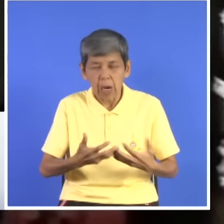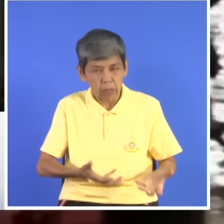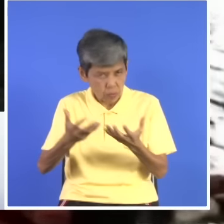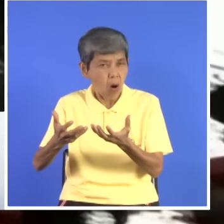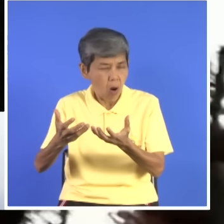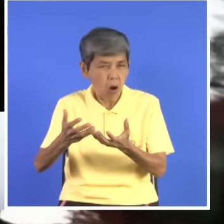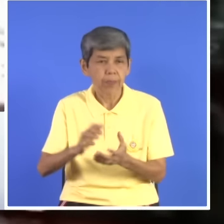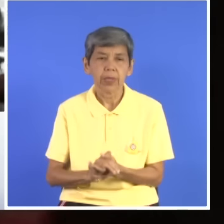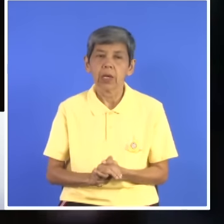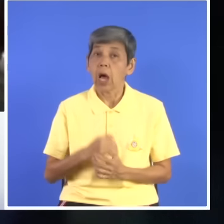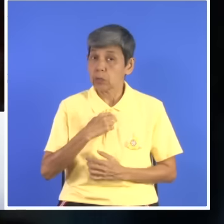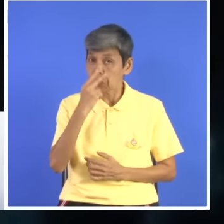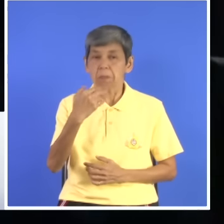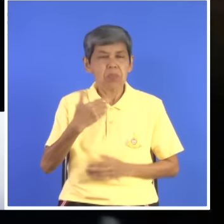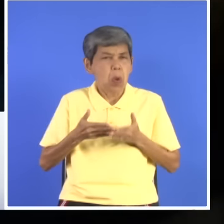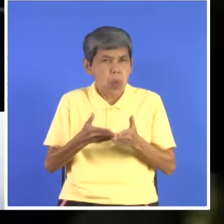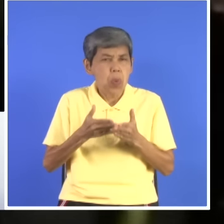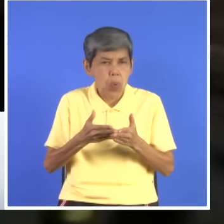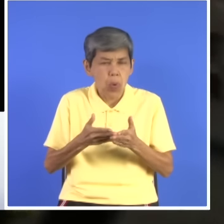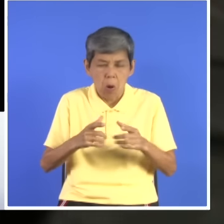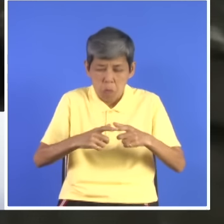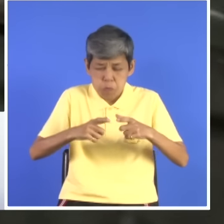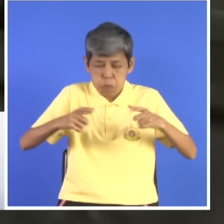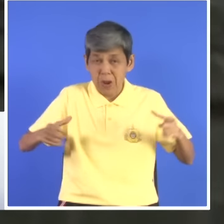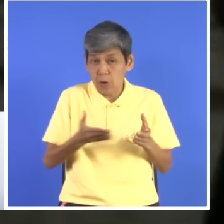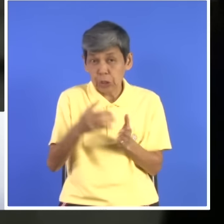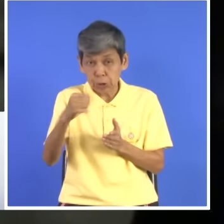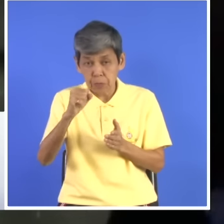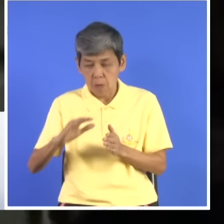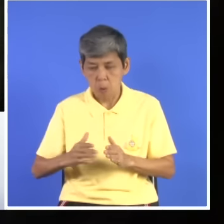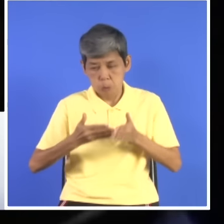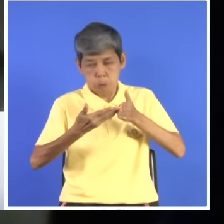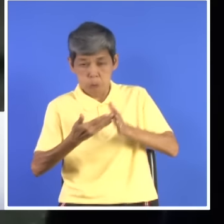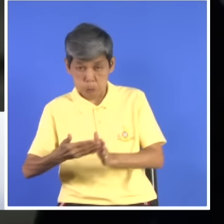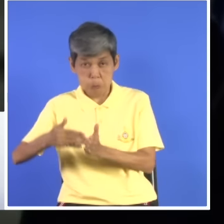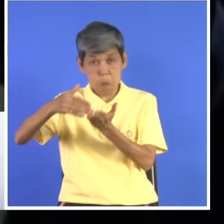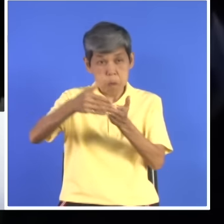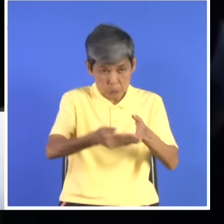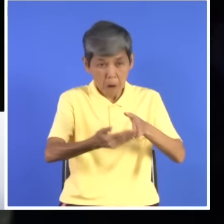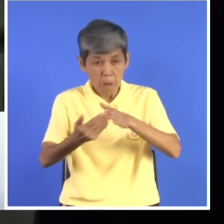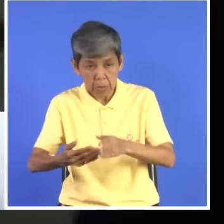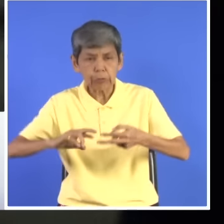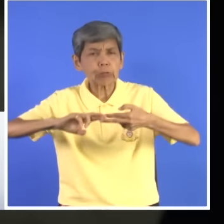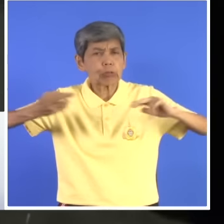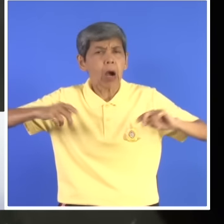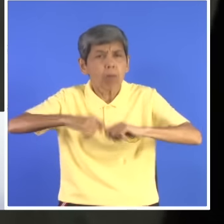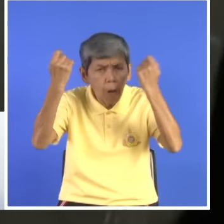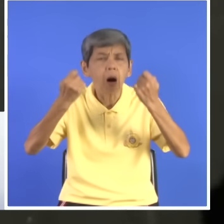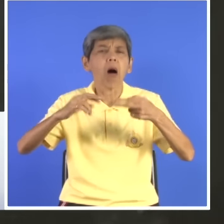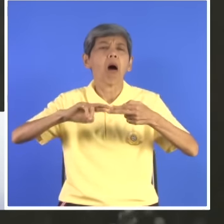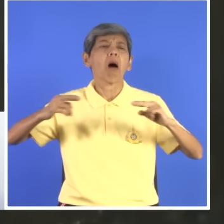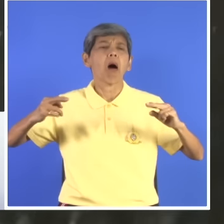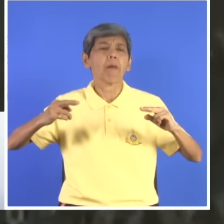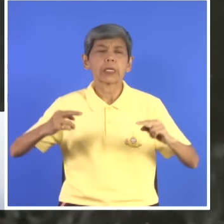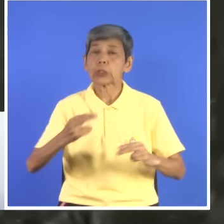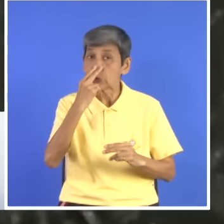านี้นอกจากนี้นะครับยังมีเรือพาณิชย์ขนาดใหญ่กว่า10ลำถูกคลื่นและก็ลมพัดเข้าหาฝั่งจนเชือกนี่ก็ขาดหลุดออกจากกันแต่โช